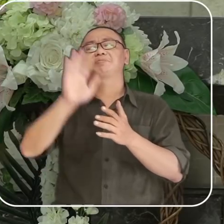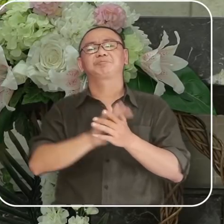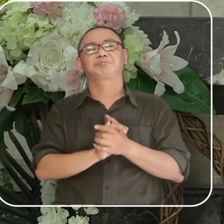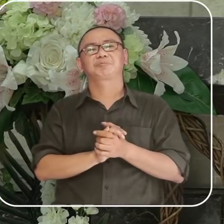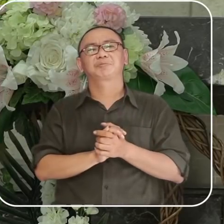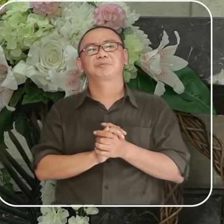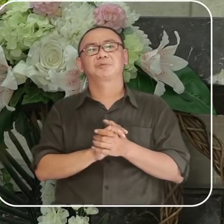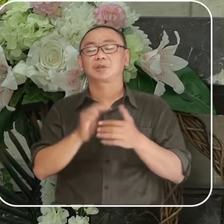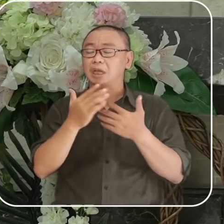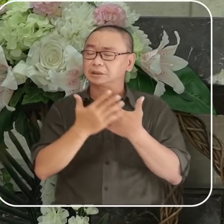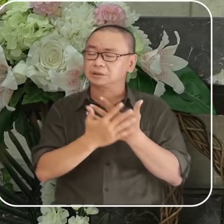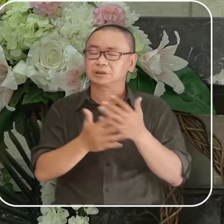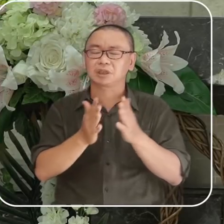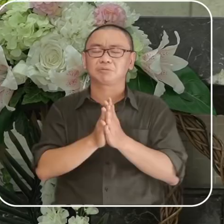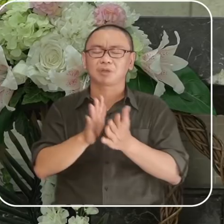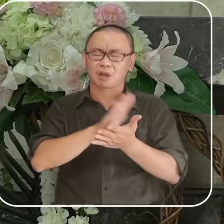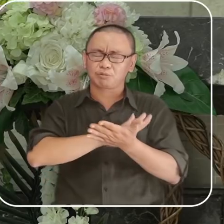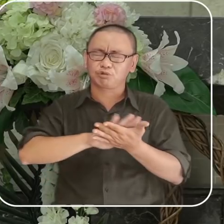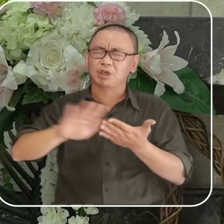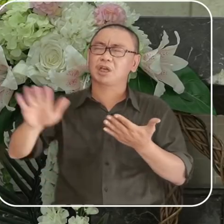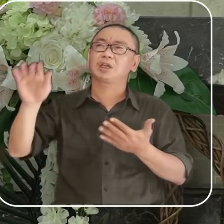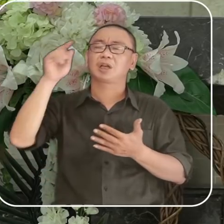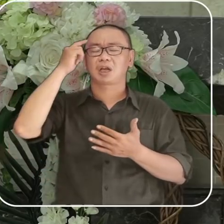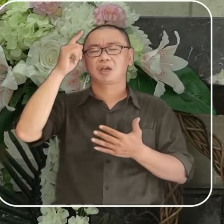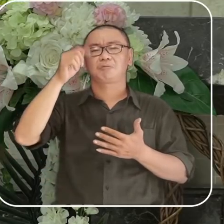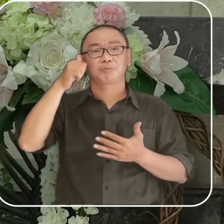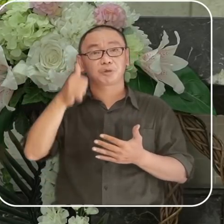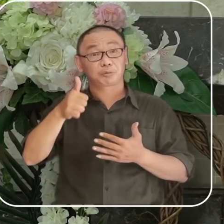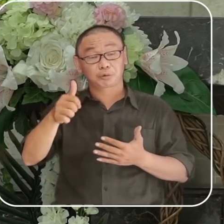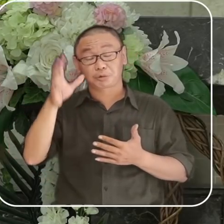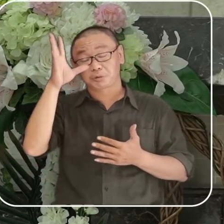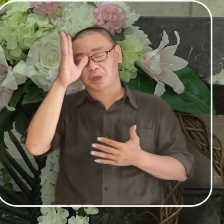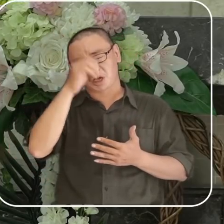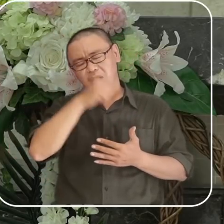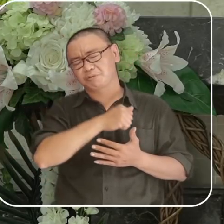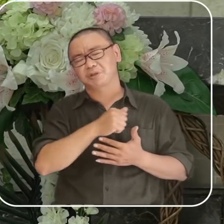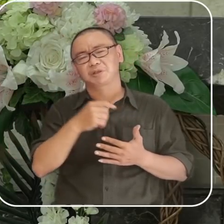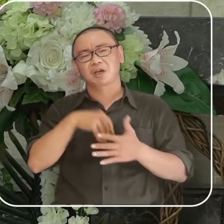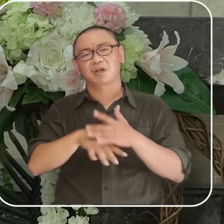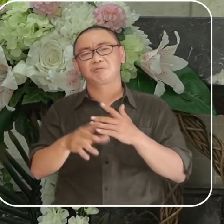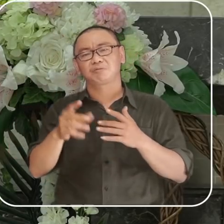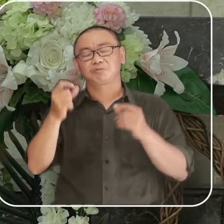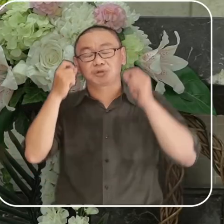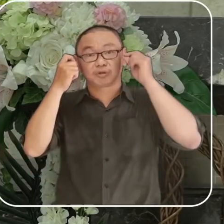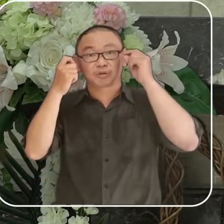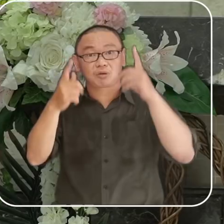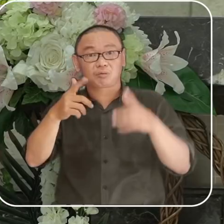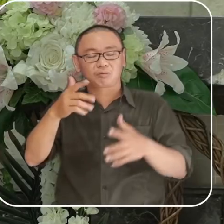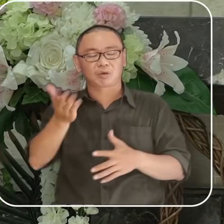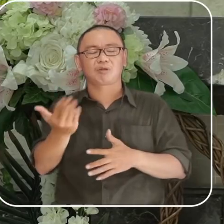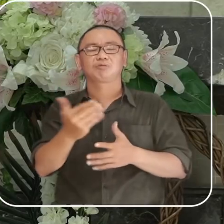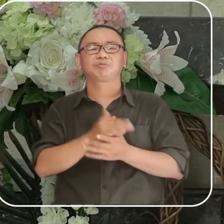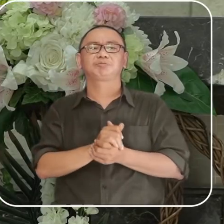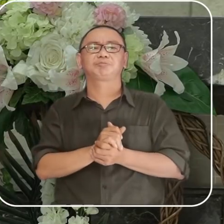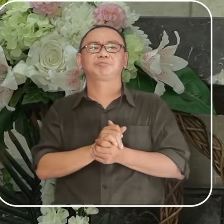dan pengampunan Allah betul-betul dialami dalam realita Daud sebagai